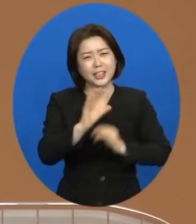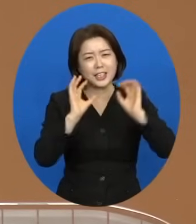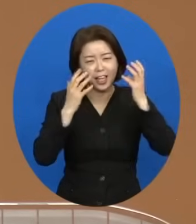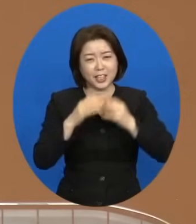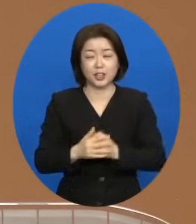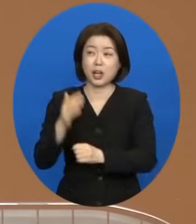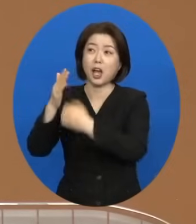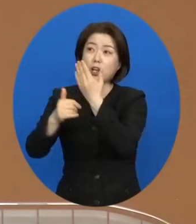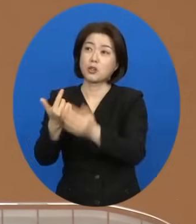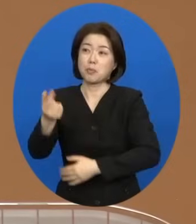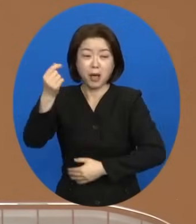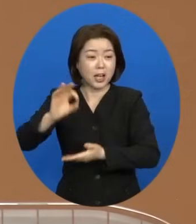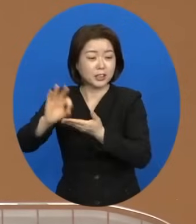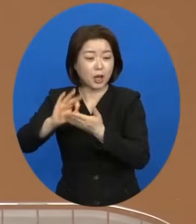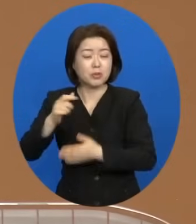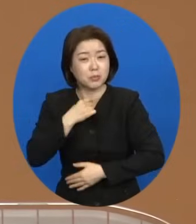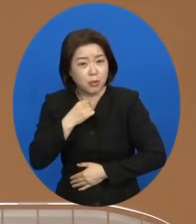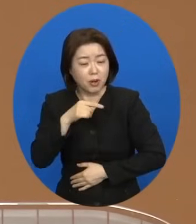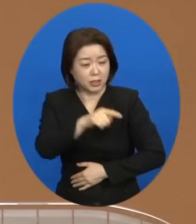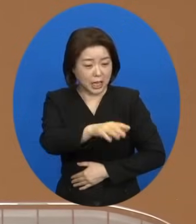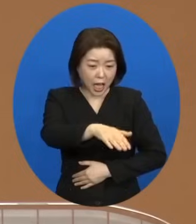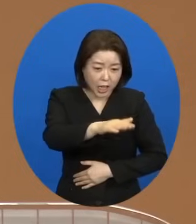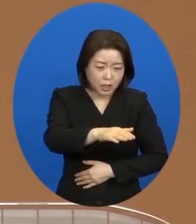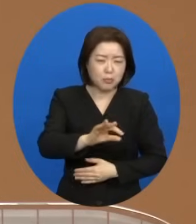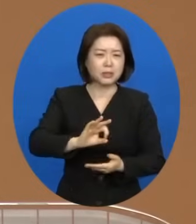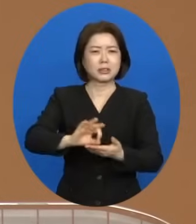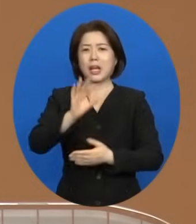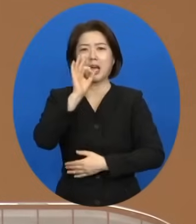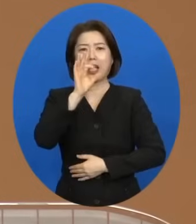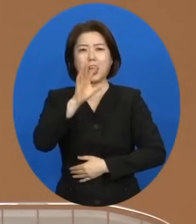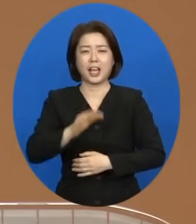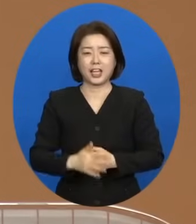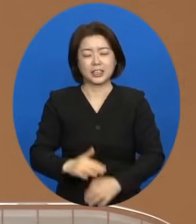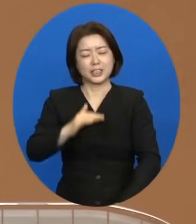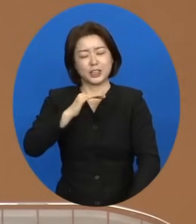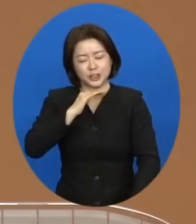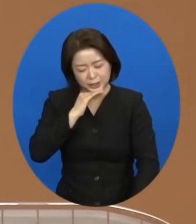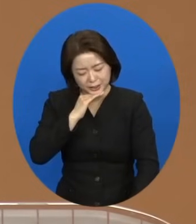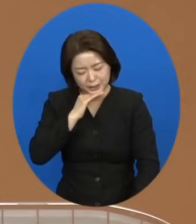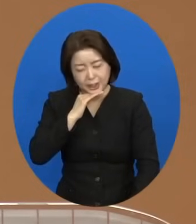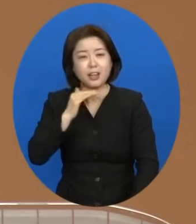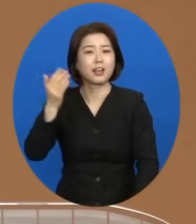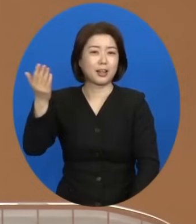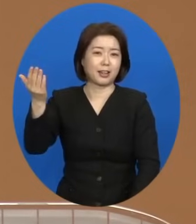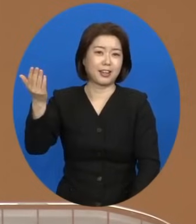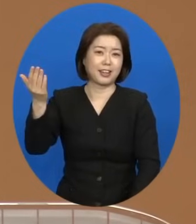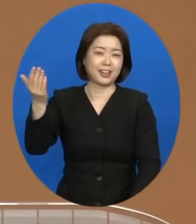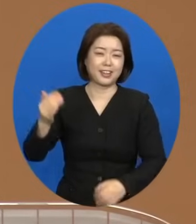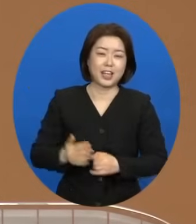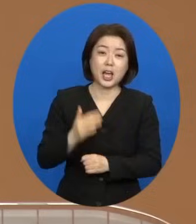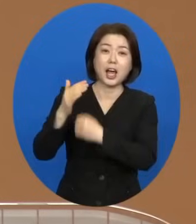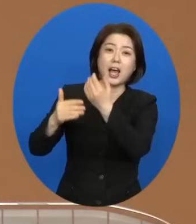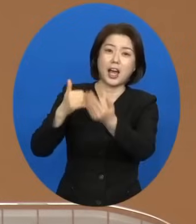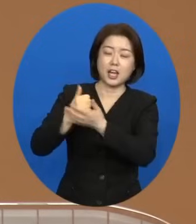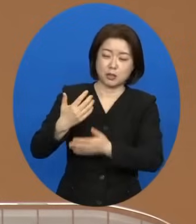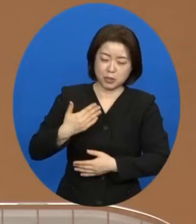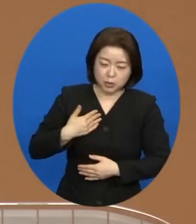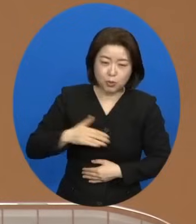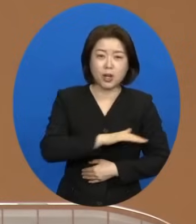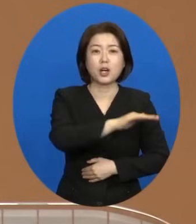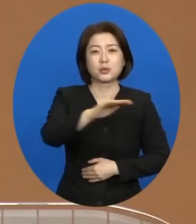싶은데 어리기 때문에 실 수가 없어서 기다리시는 겁니다 하나님은 저와